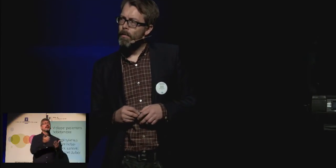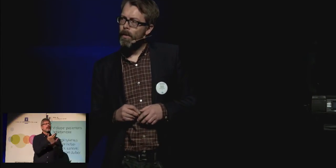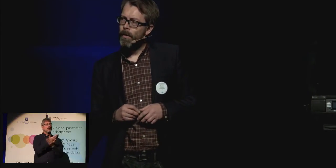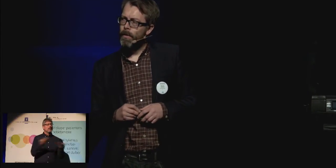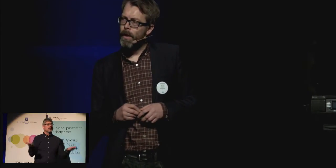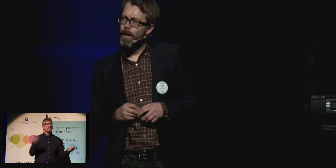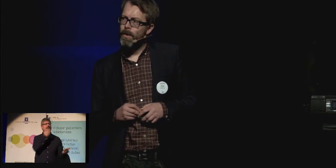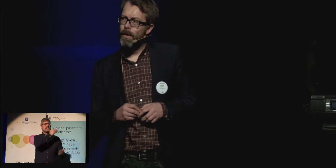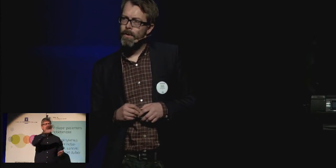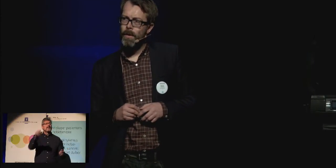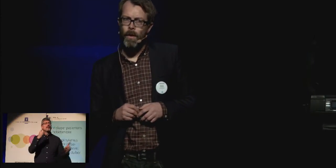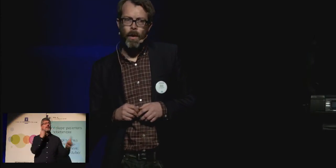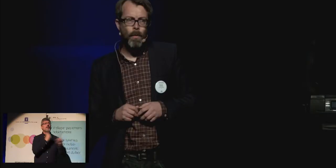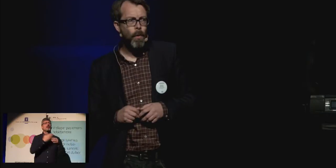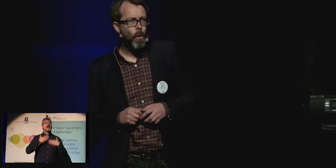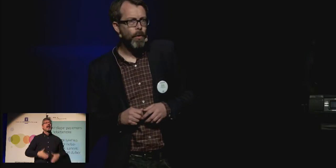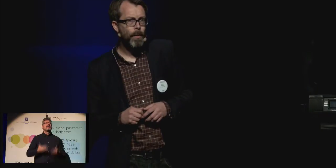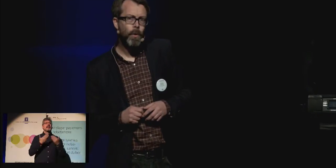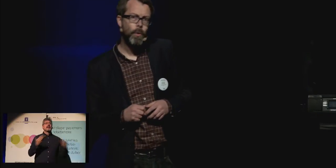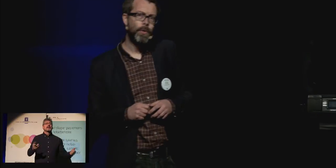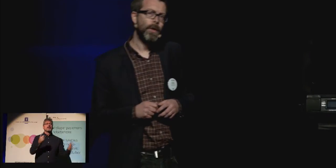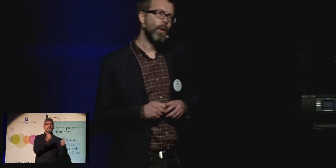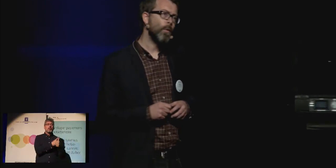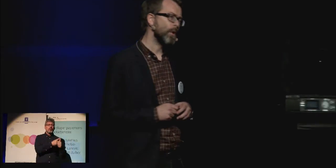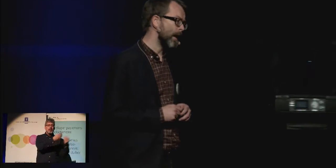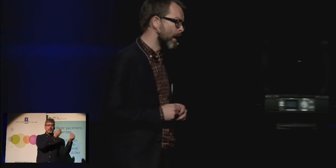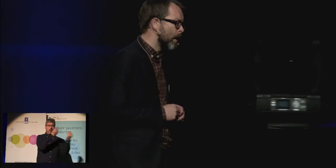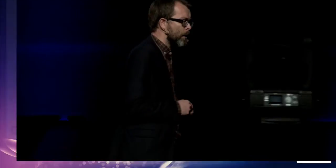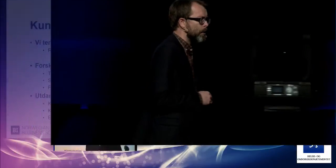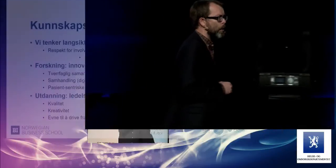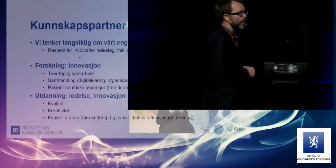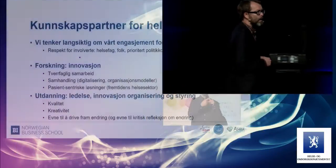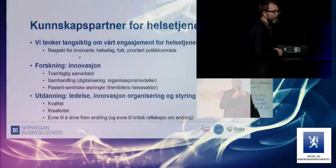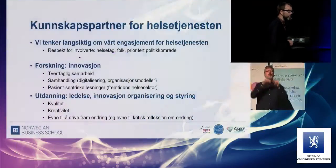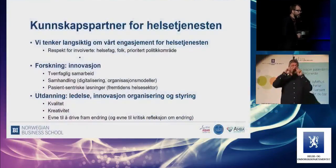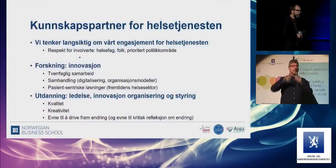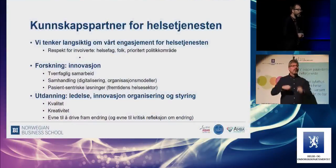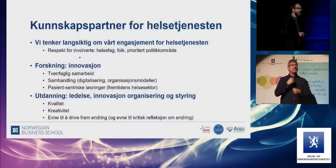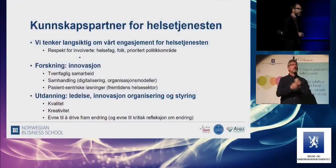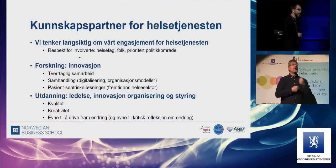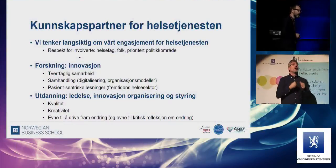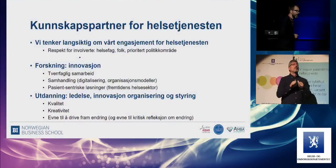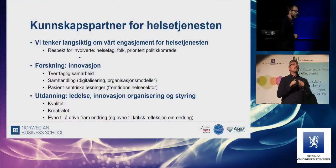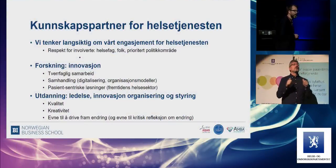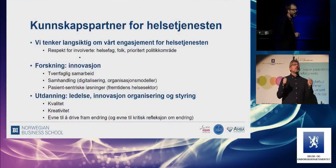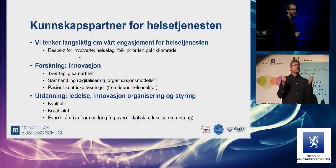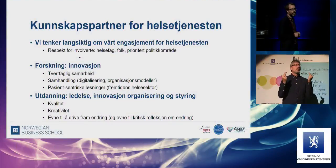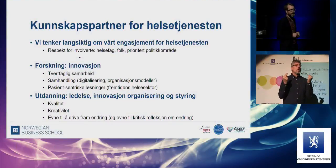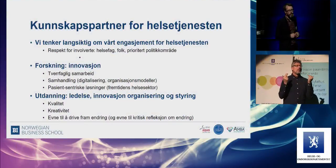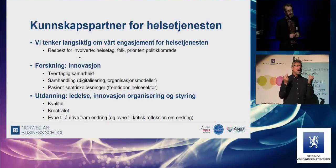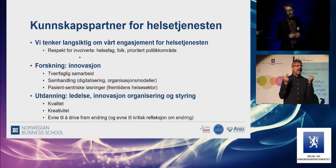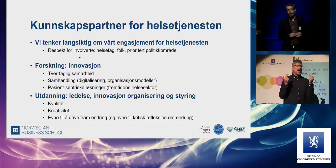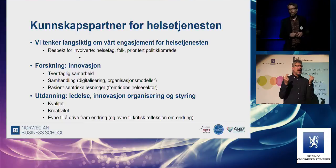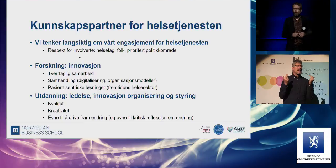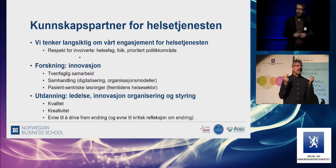vi møter helsetjenesten både på utdanning og forskning, så gjør vi det med stor ydmykhet og respekt for